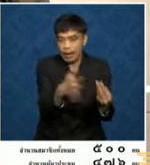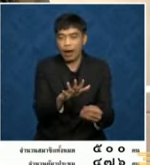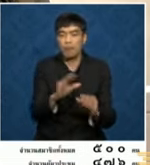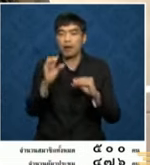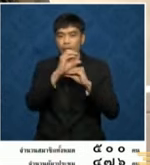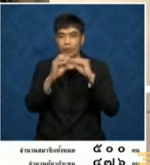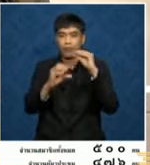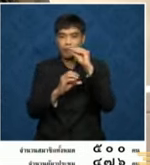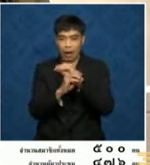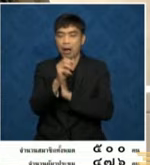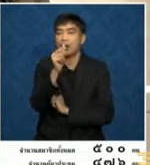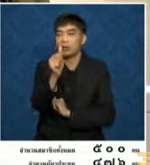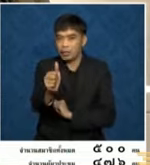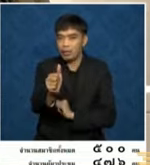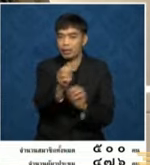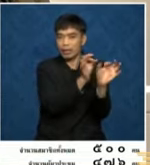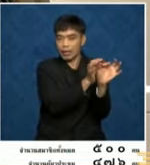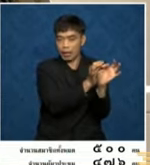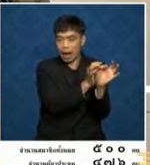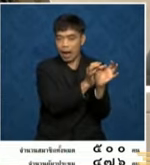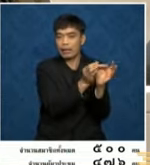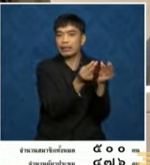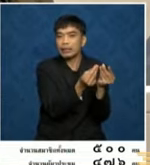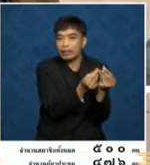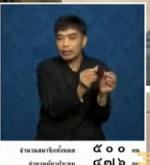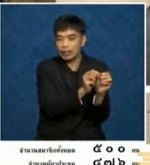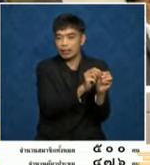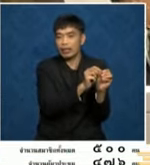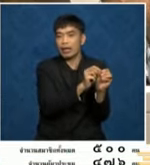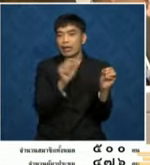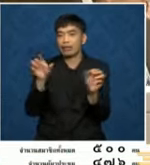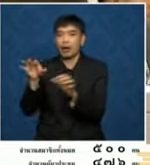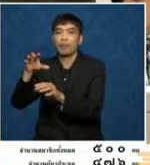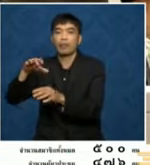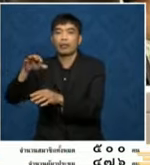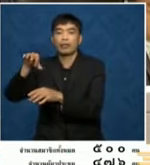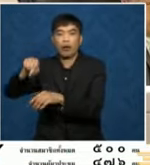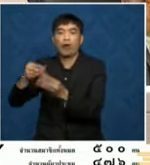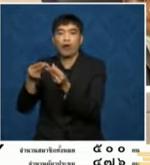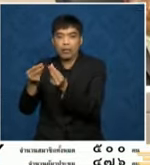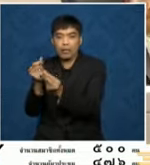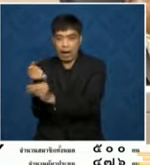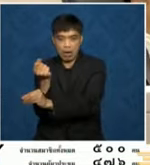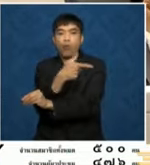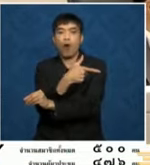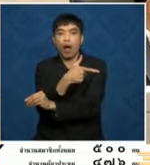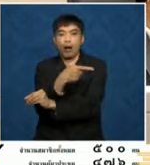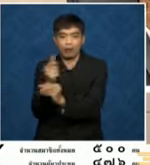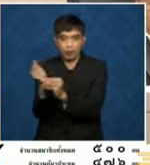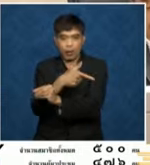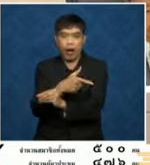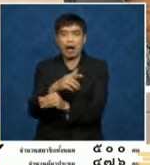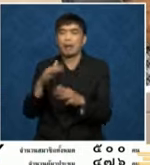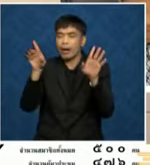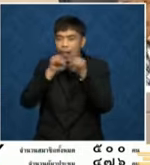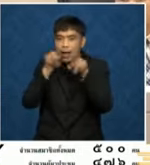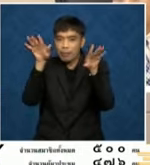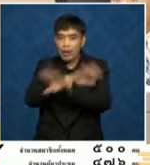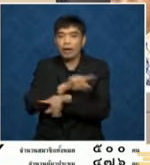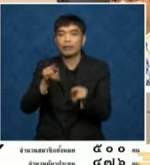หรืออยู่เหนือกว่าธนาคารที่ดินของอย่างต่างประเทศที่เขาจะมีธนาคารที่ดินให้กับประชาชนนะครับเข้ามาทำ